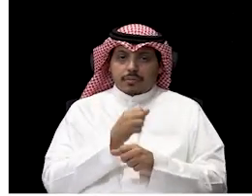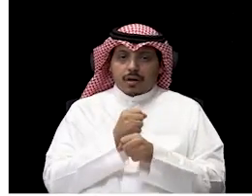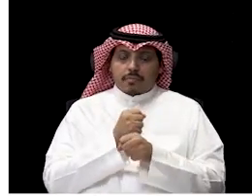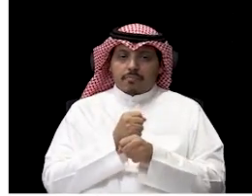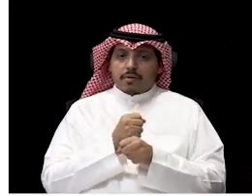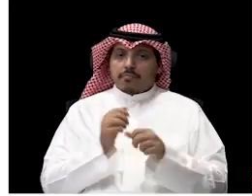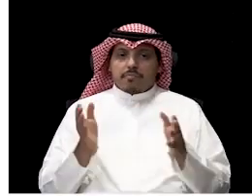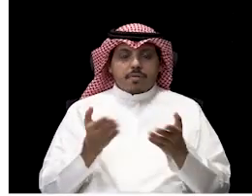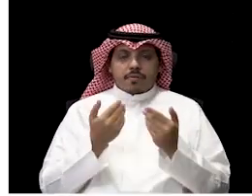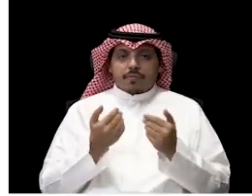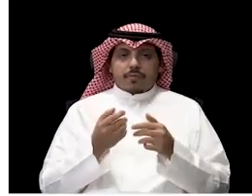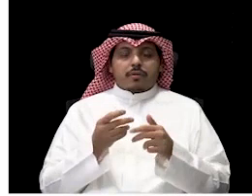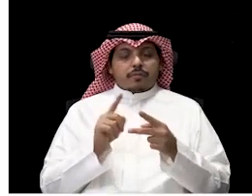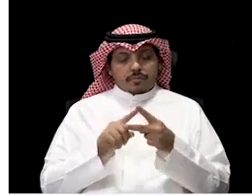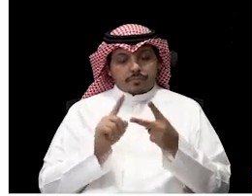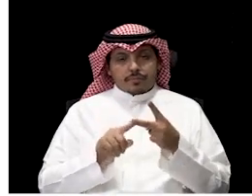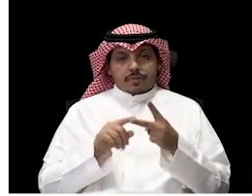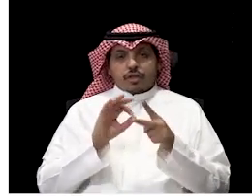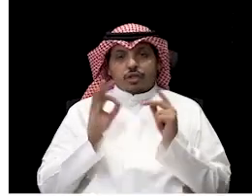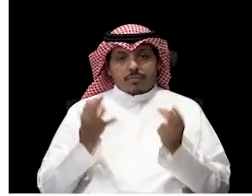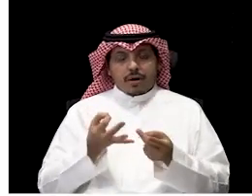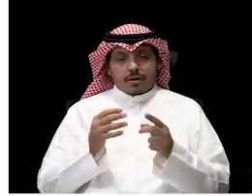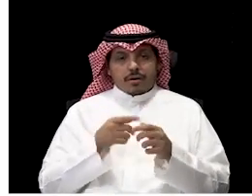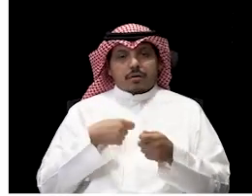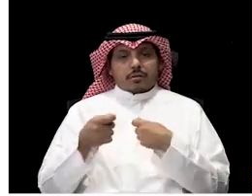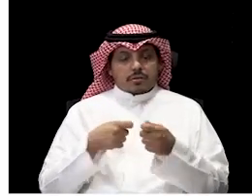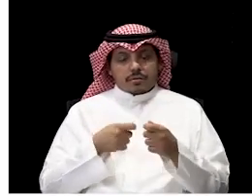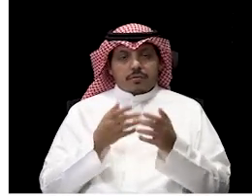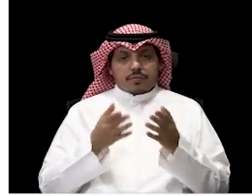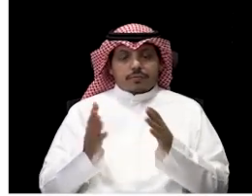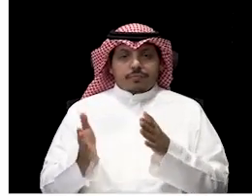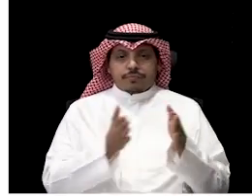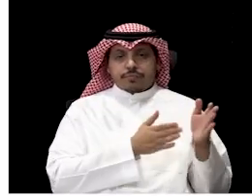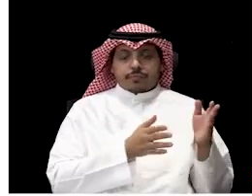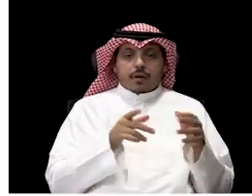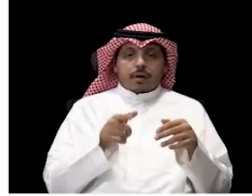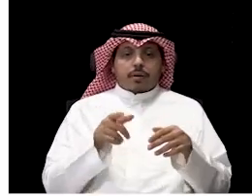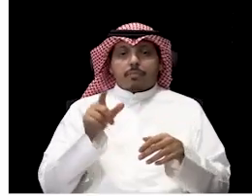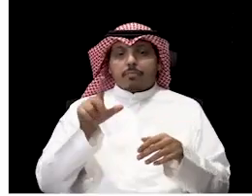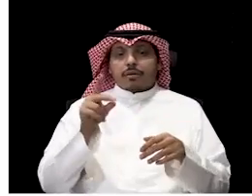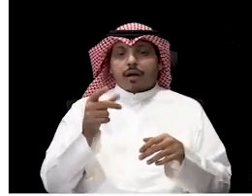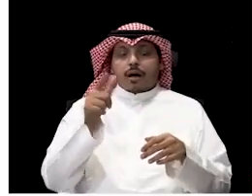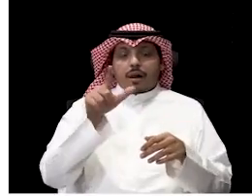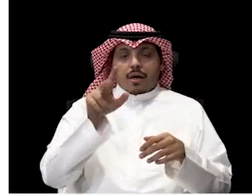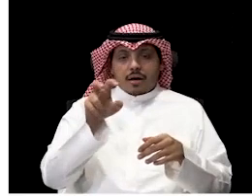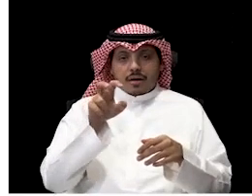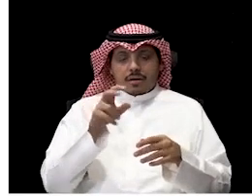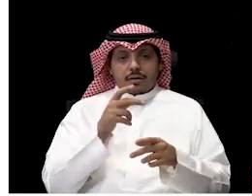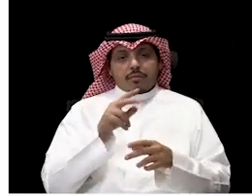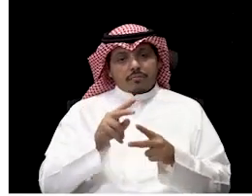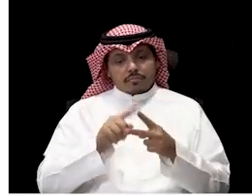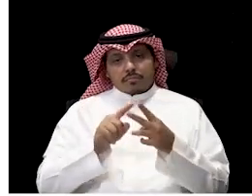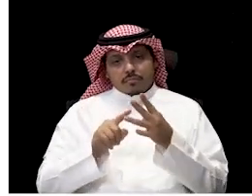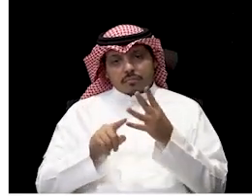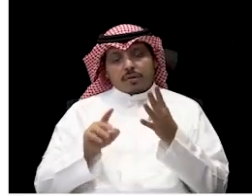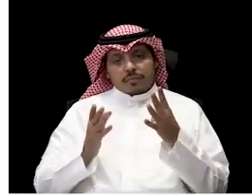لقسمين، اقتصادية واجتماعية. نأتي الآن إلى أنواع البطالة. ما هي أنواع البطالة؟